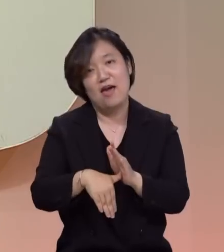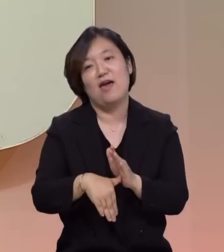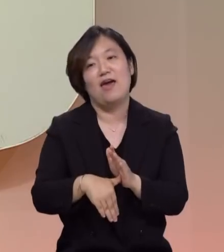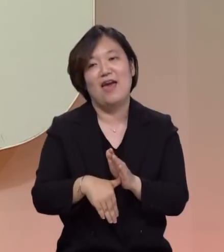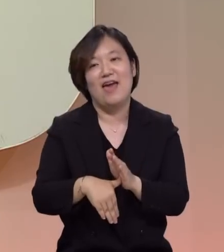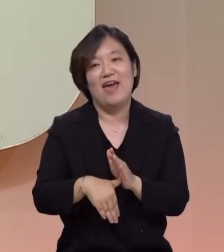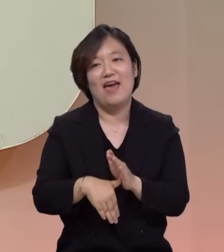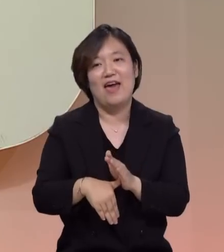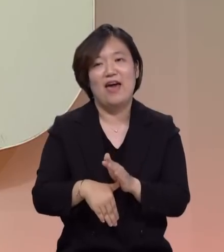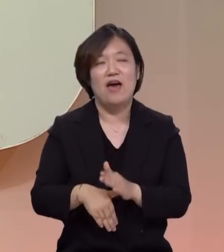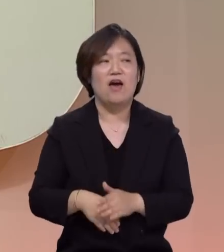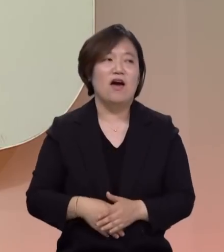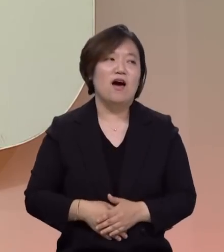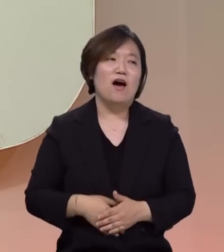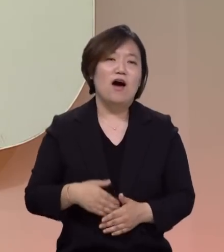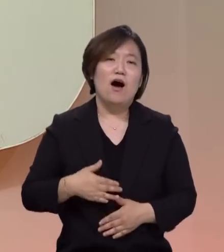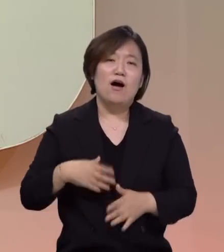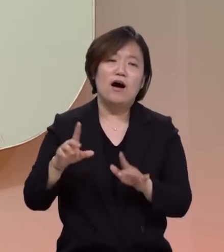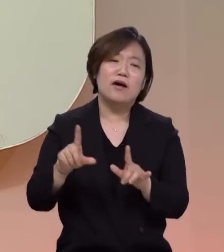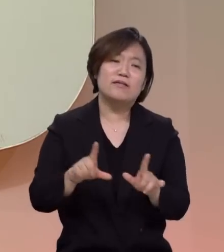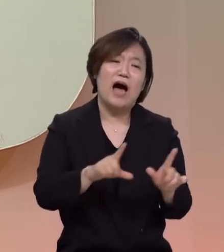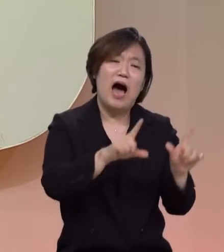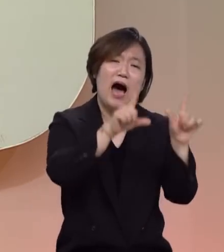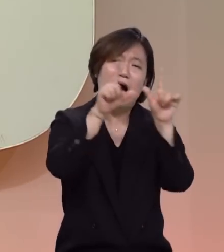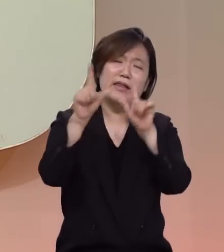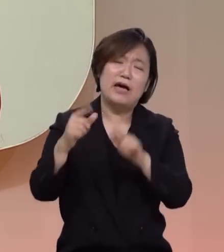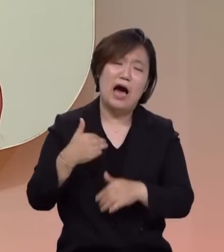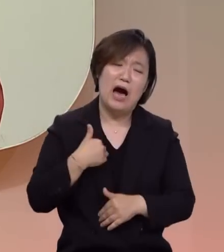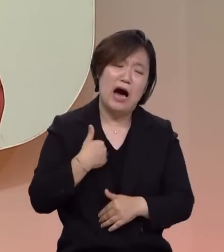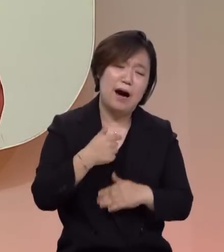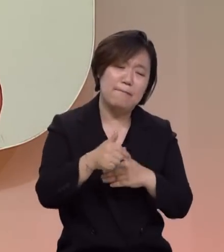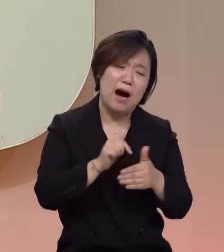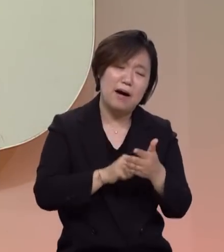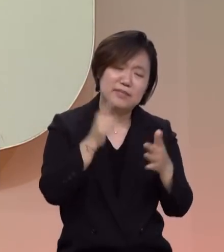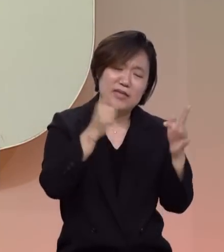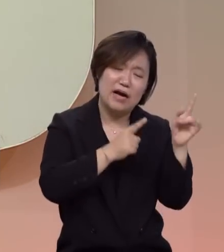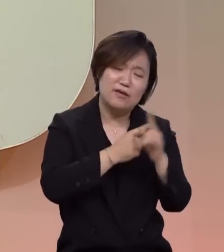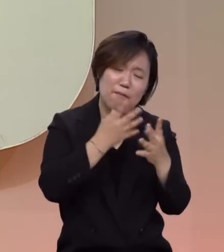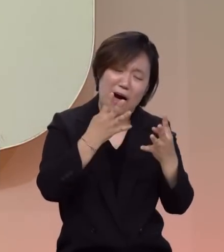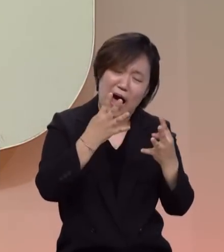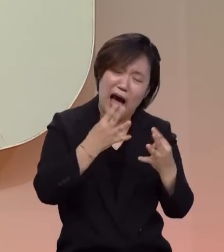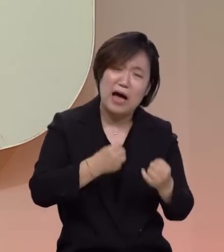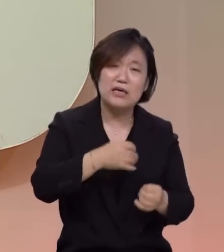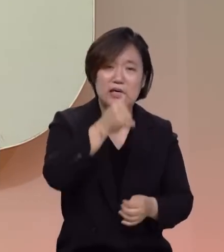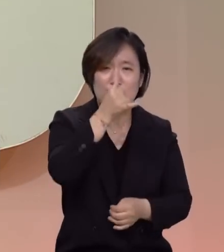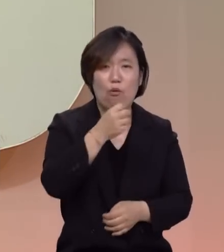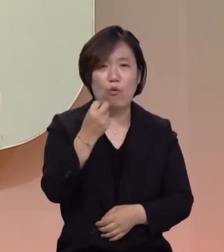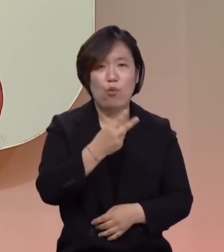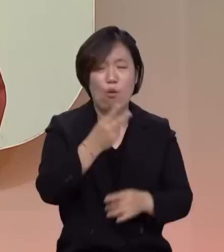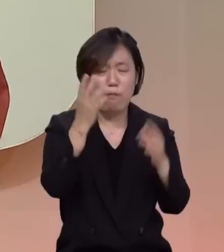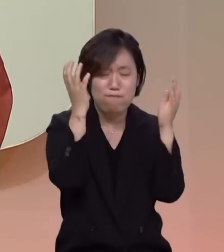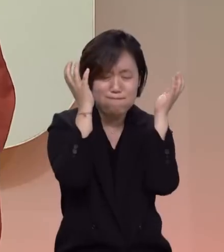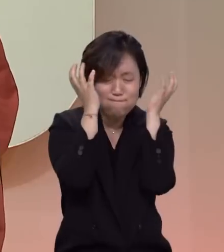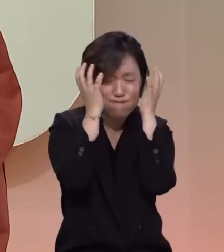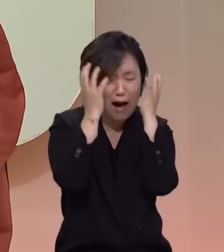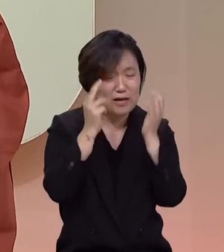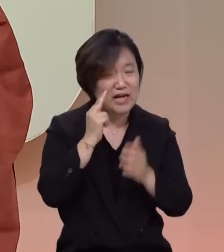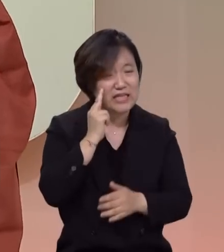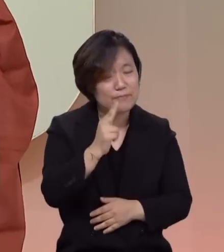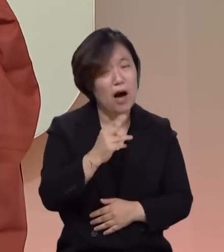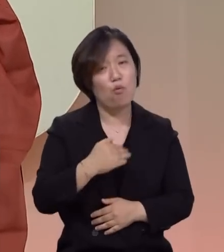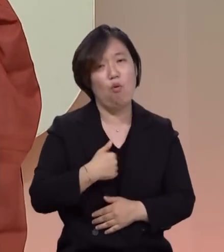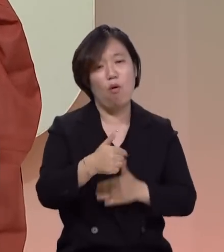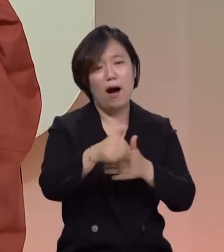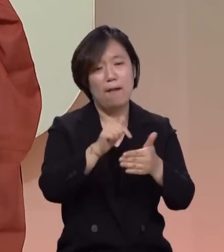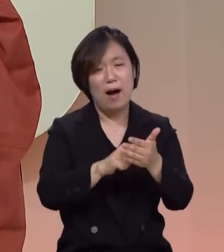너무나이 삶의 크나큰 마음의 상처를 받고 너무나 괴롭고 너무나이 마음이